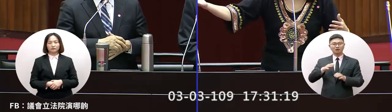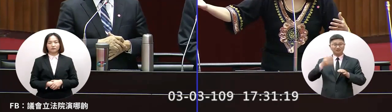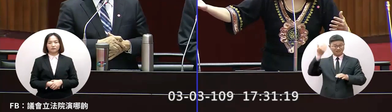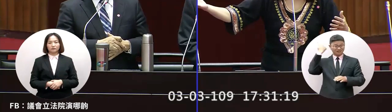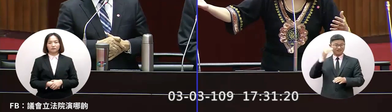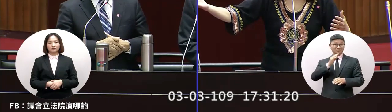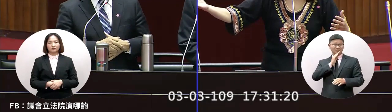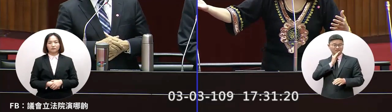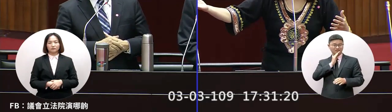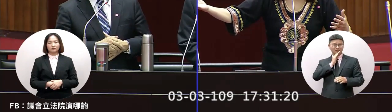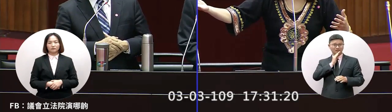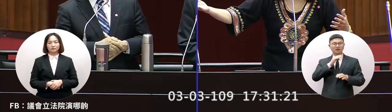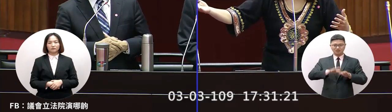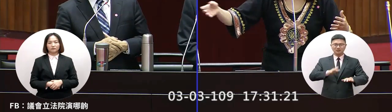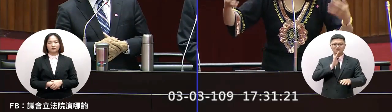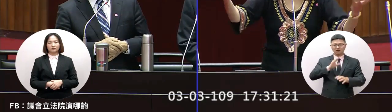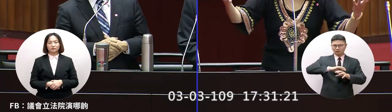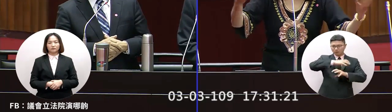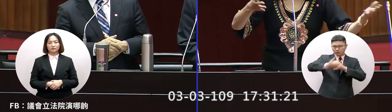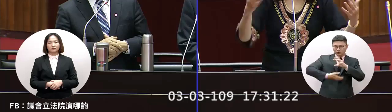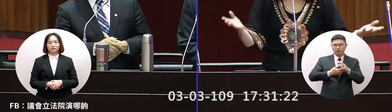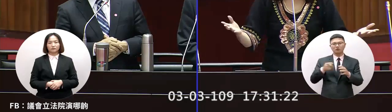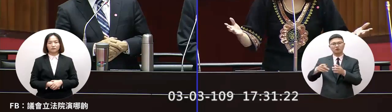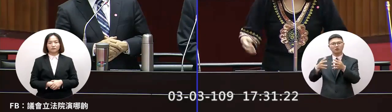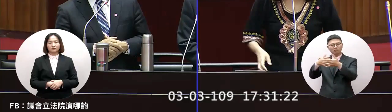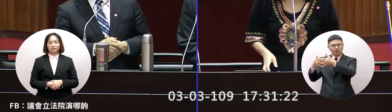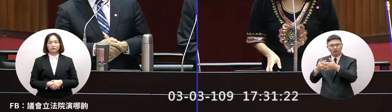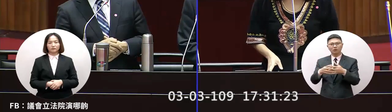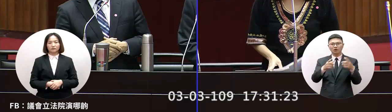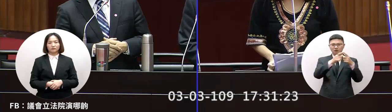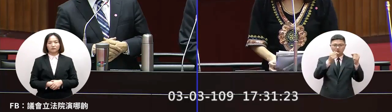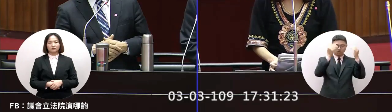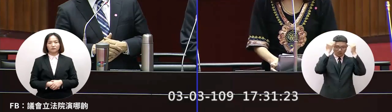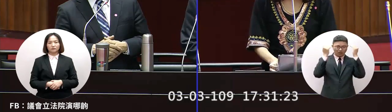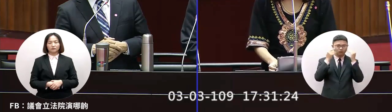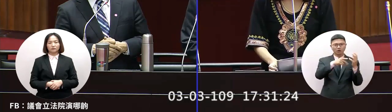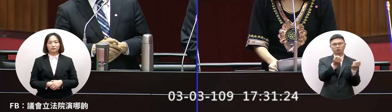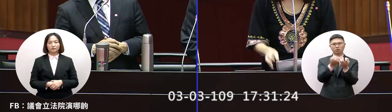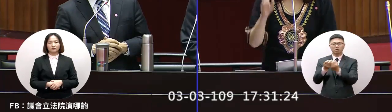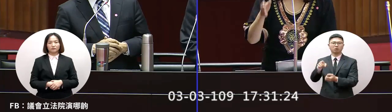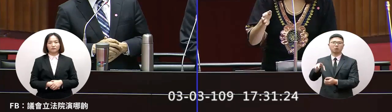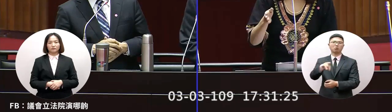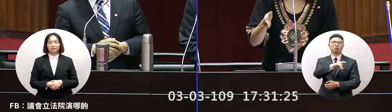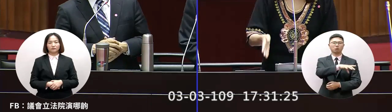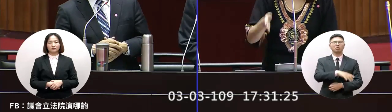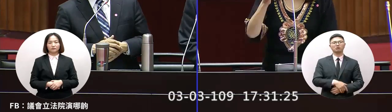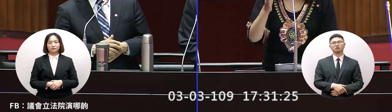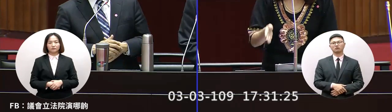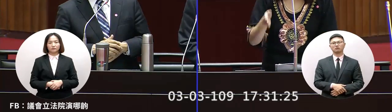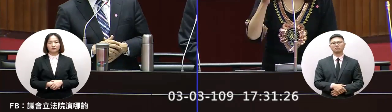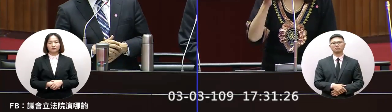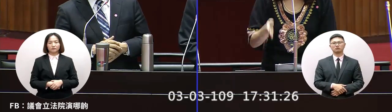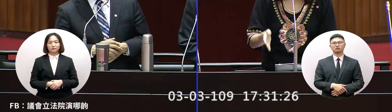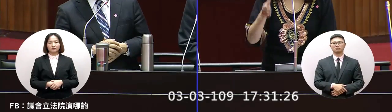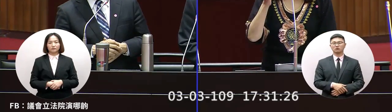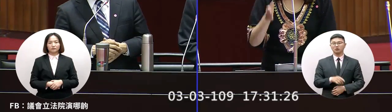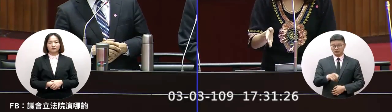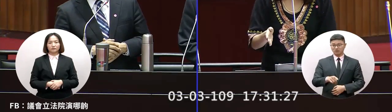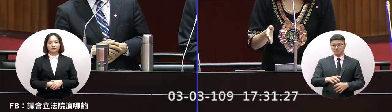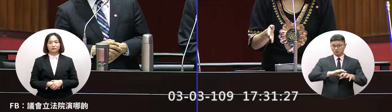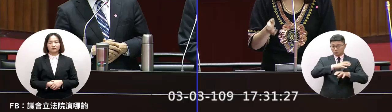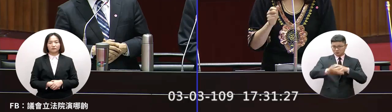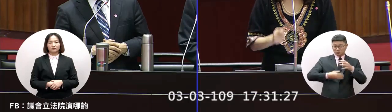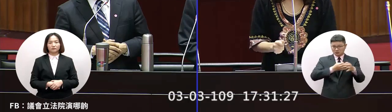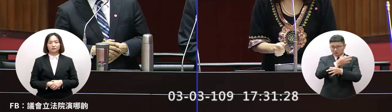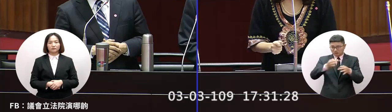美金马比狗嘛中标啊，哈、哦，日本、韩国更不要讲我们东亚的情形，因此它对全球经济的